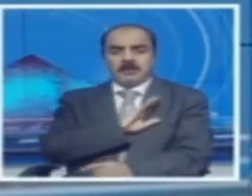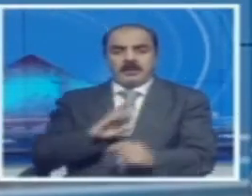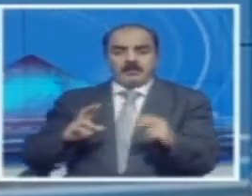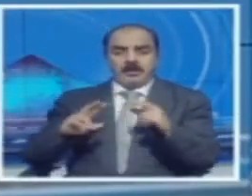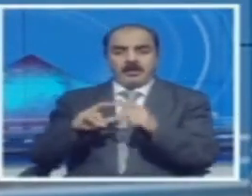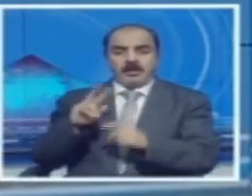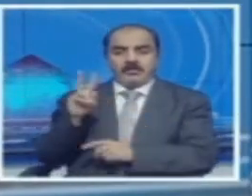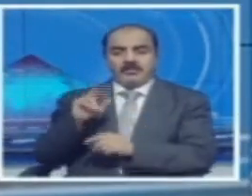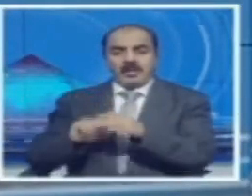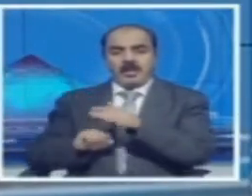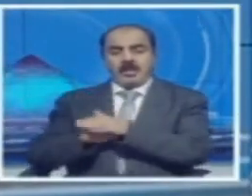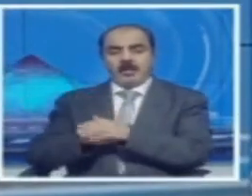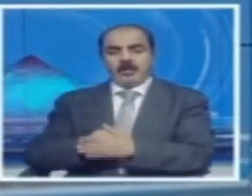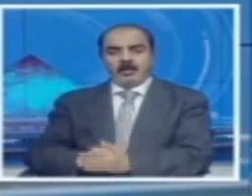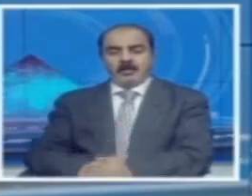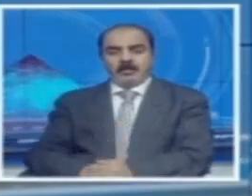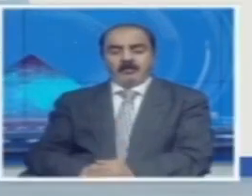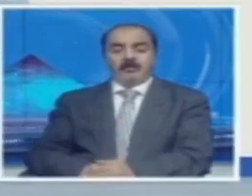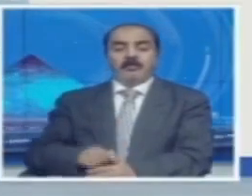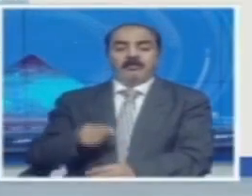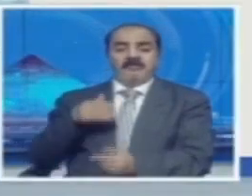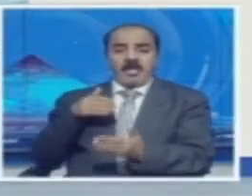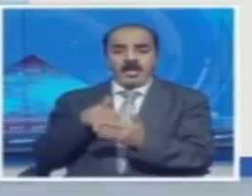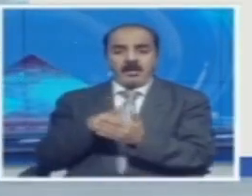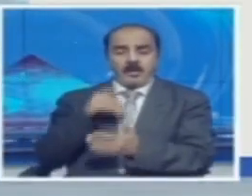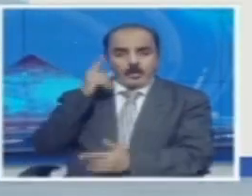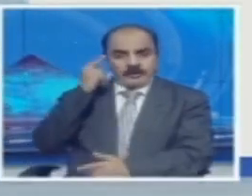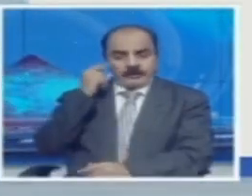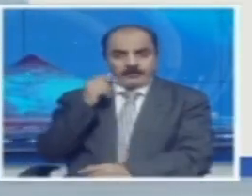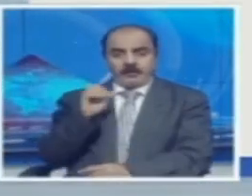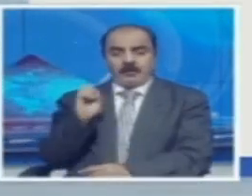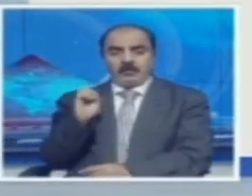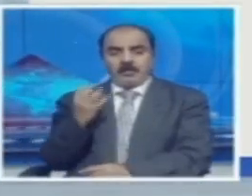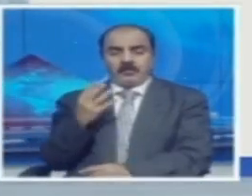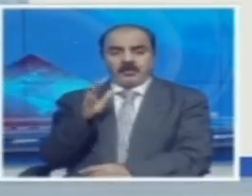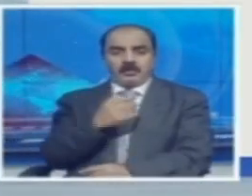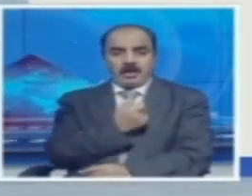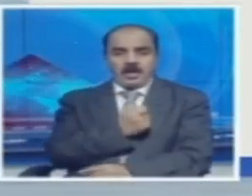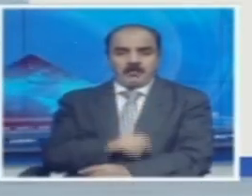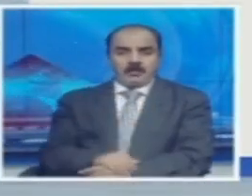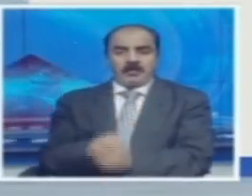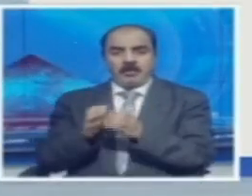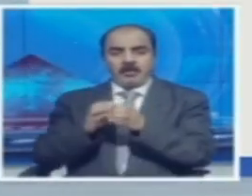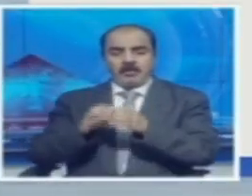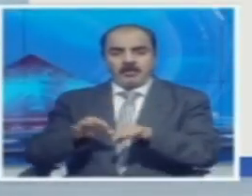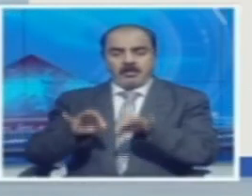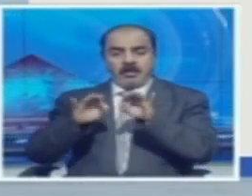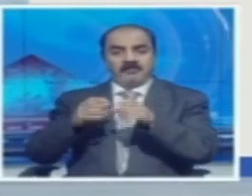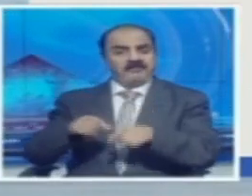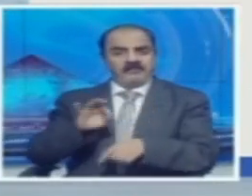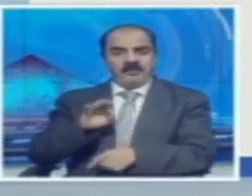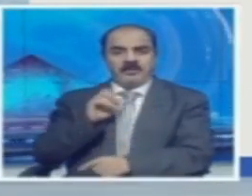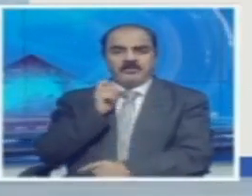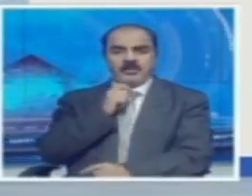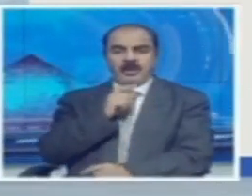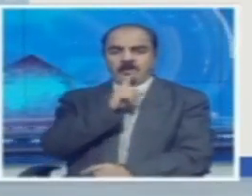الغربية، الإسماعيلية، البحيرة، شمال سيناء. وأخيرا يوم السبت الموافق للرابع عشر من مايو يتم إجراء